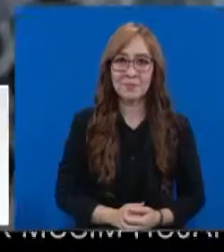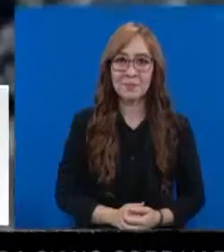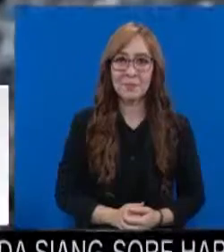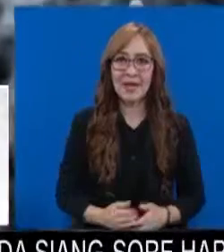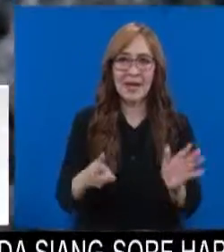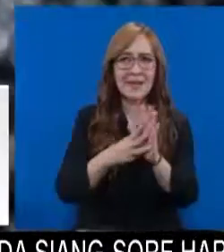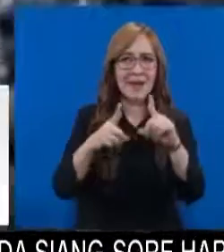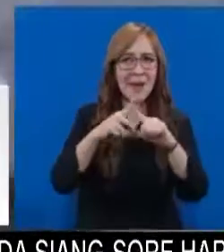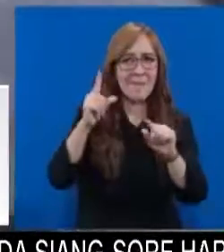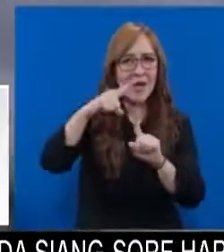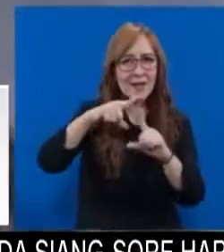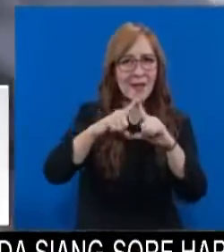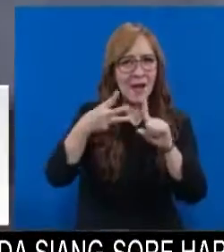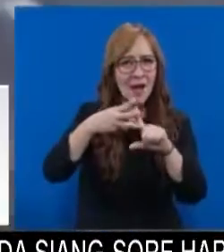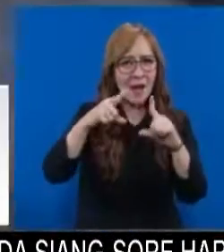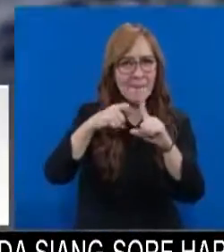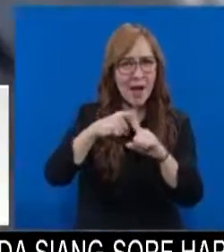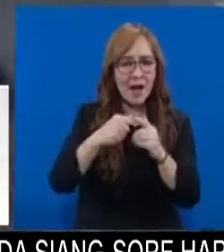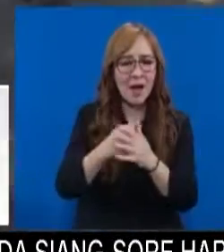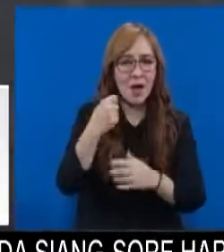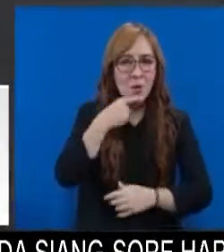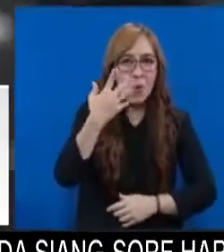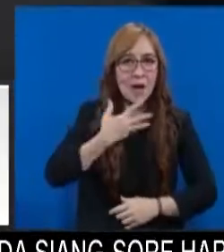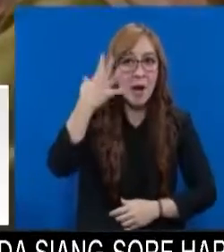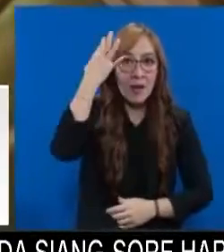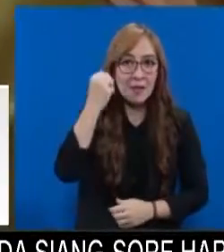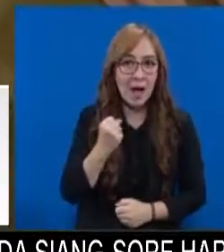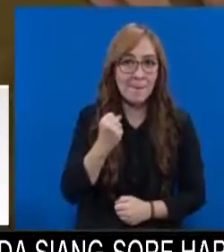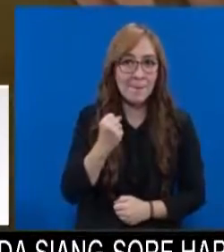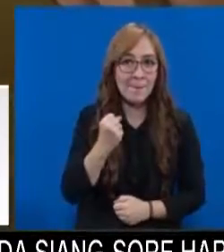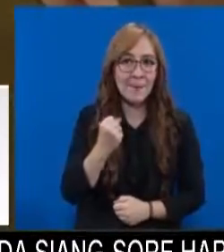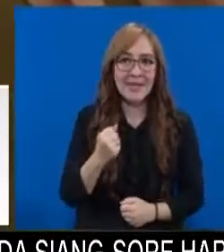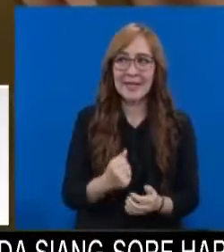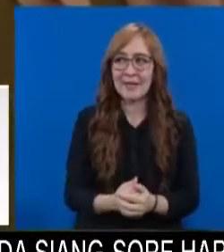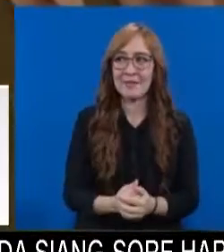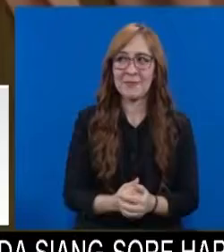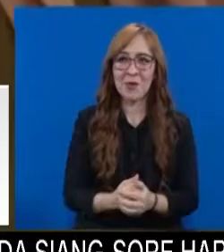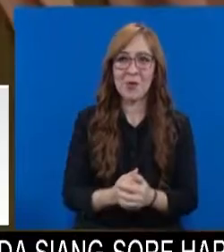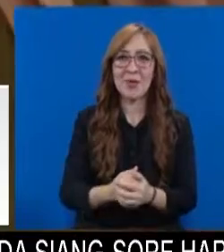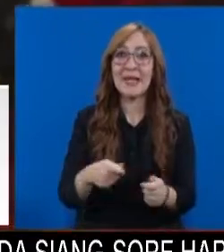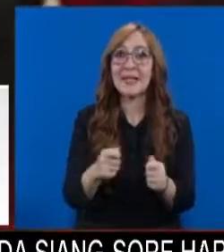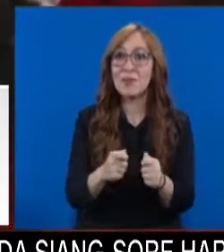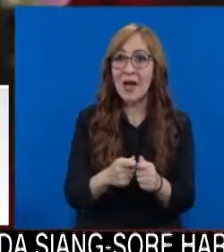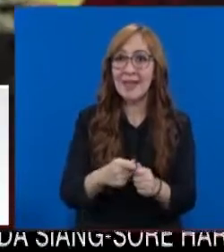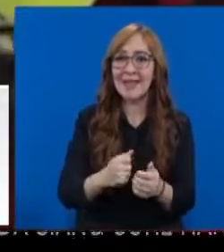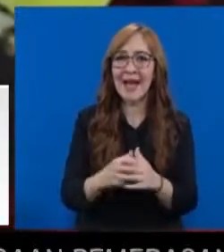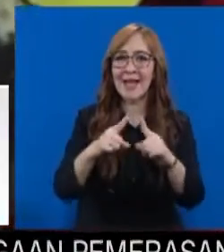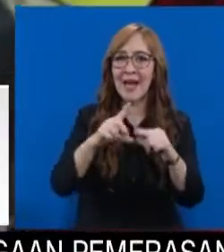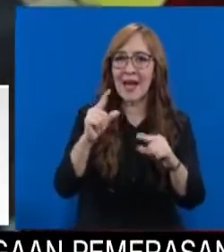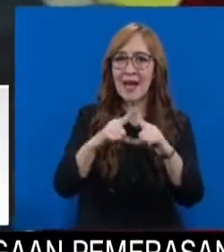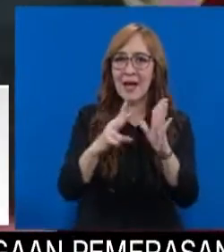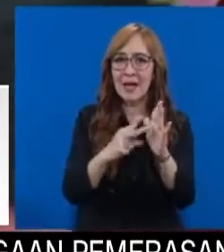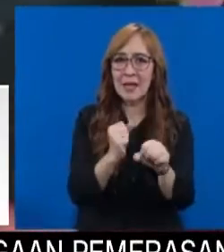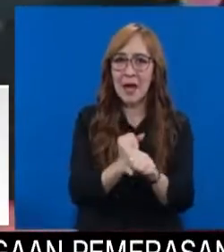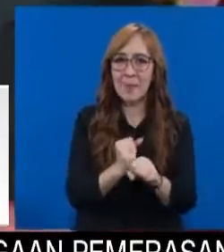martabak berwarna hitam. Bukan gosong, martabak ini memang dibuat dengan campuran arang. Yap, arang